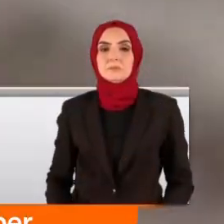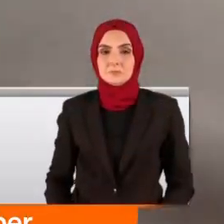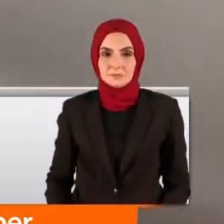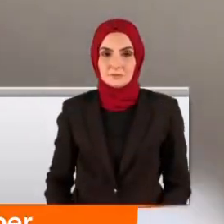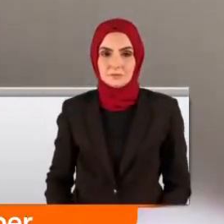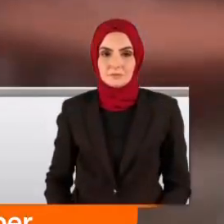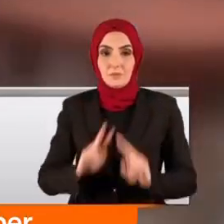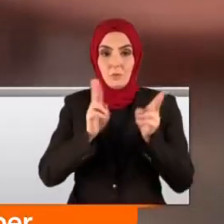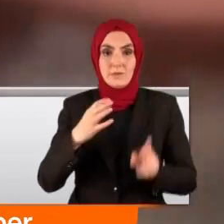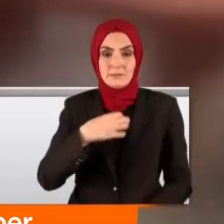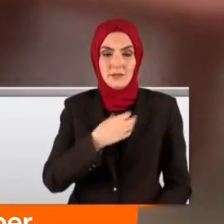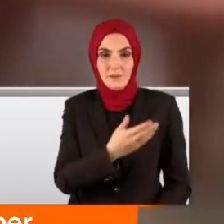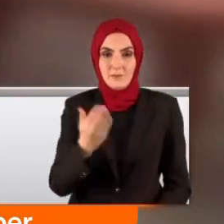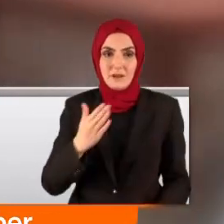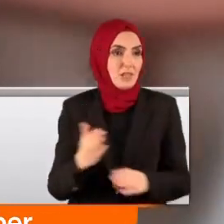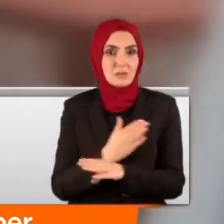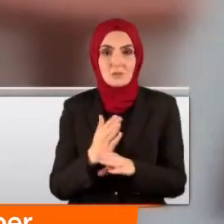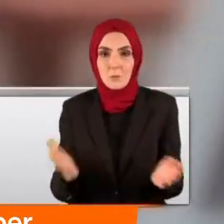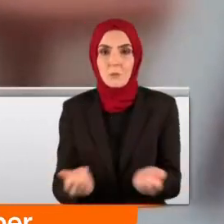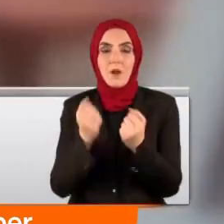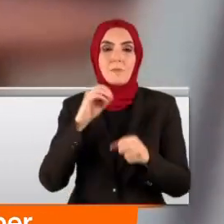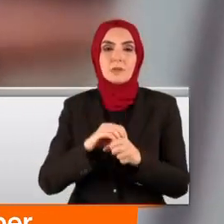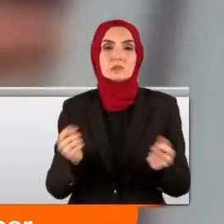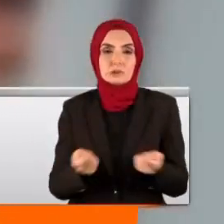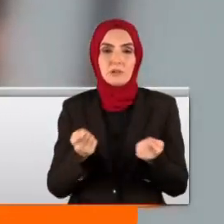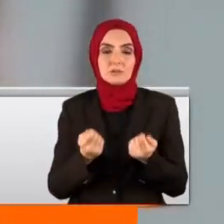Esnaf eşyalarını kurtarmak için seferber oldu.